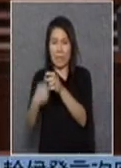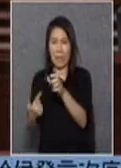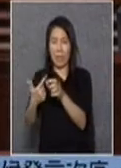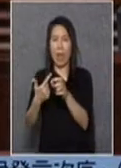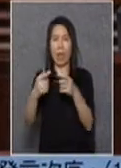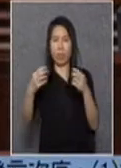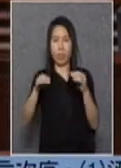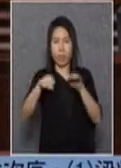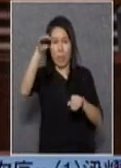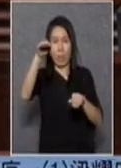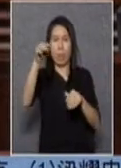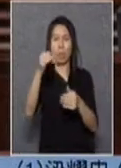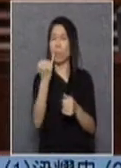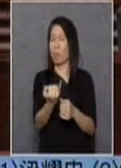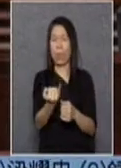方。